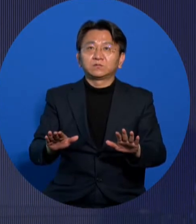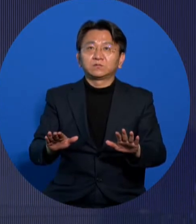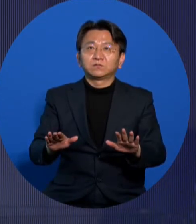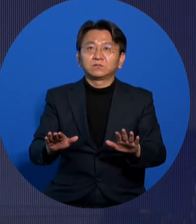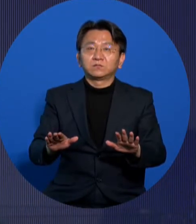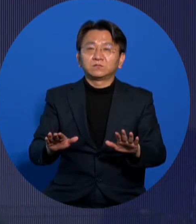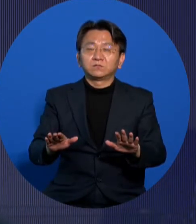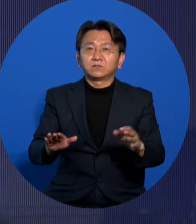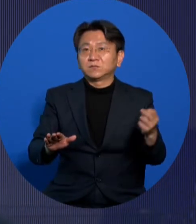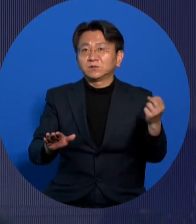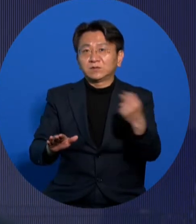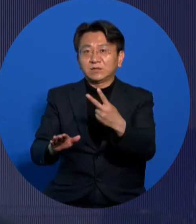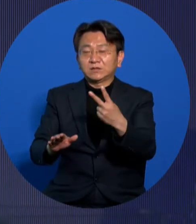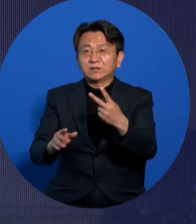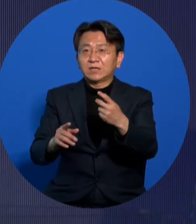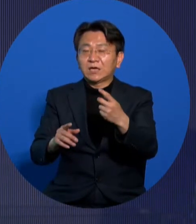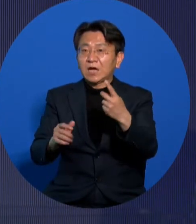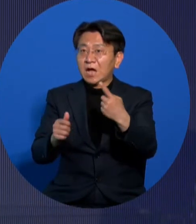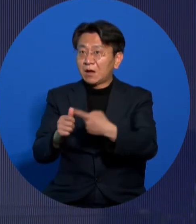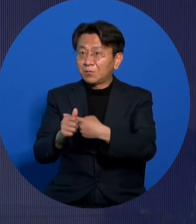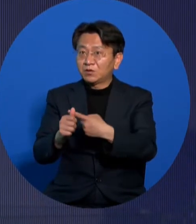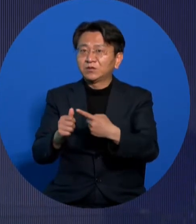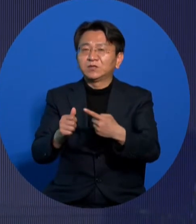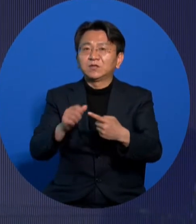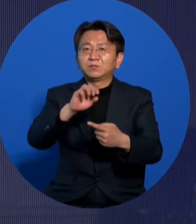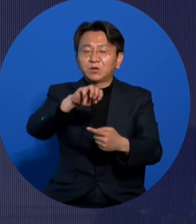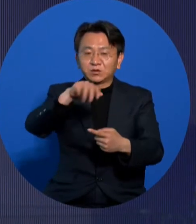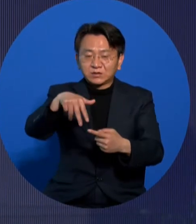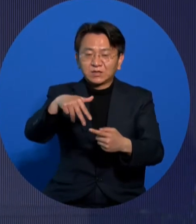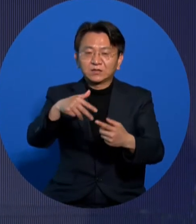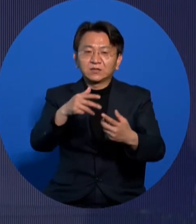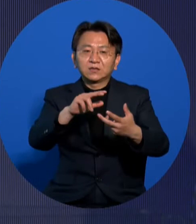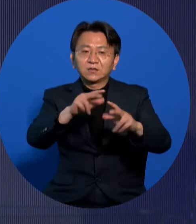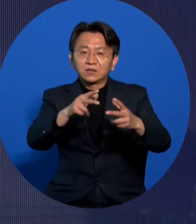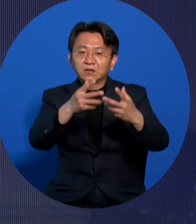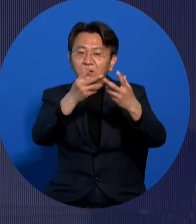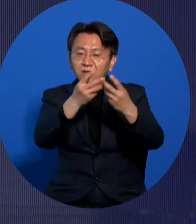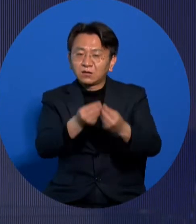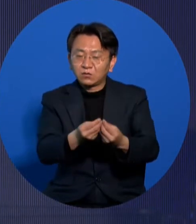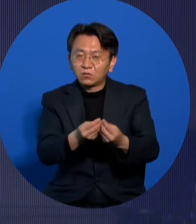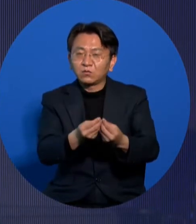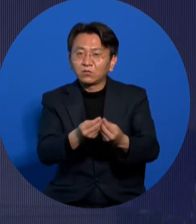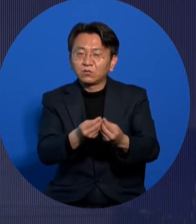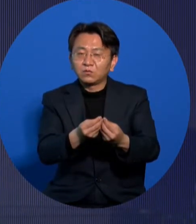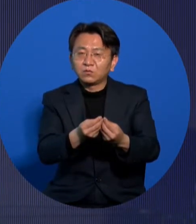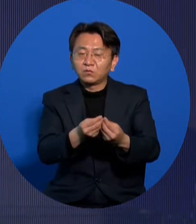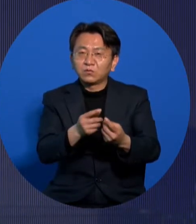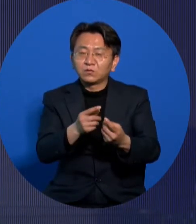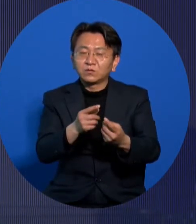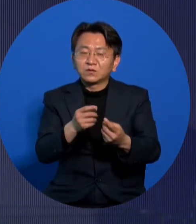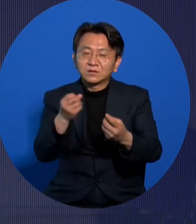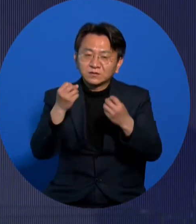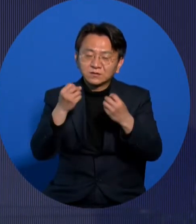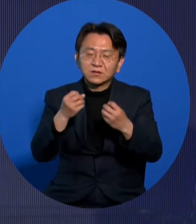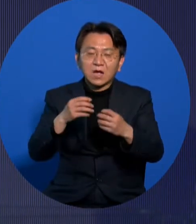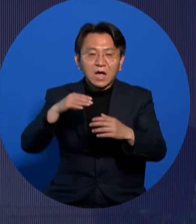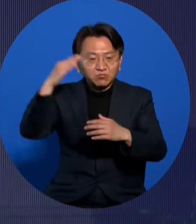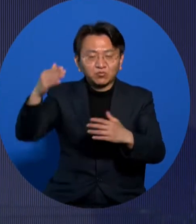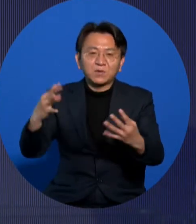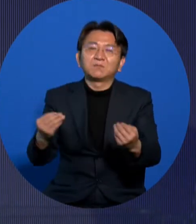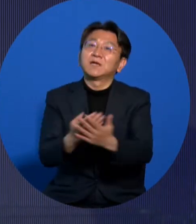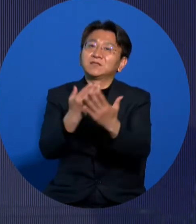다시 한번 평창 포럼 내용 논의의 시작점이 되길 바라고요. 또